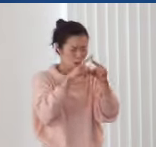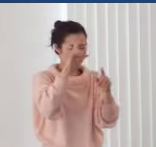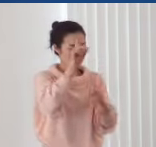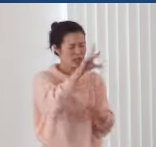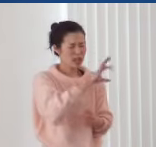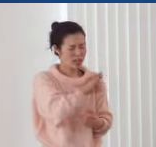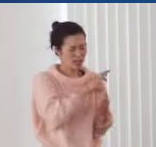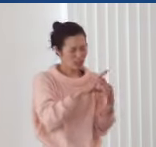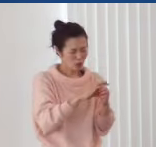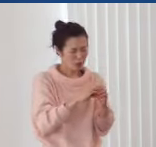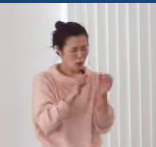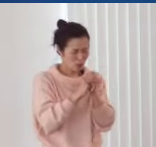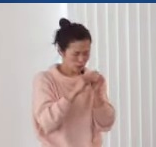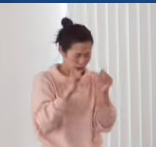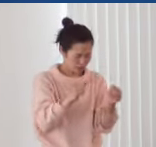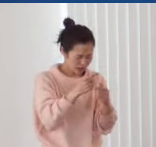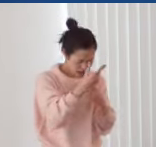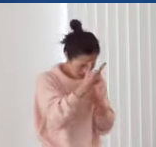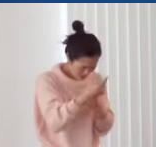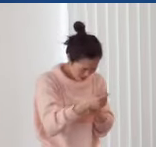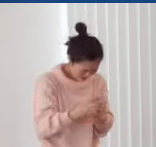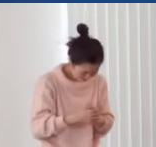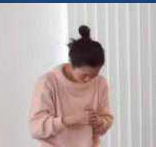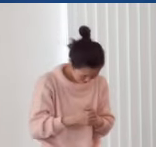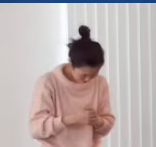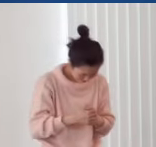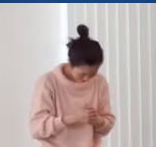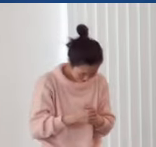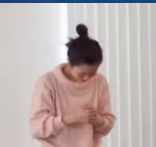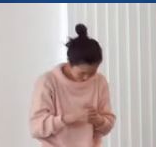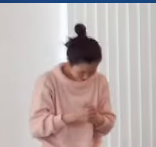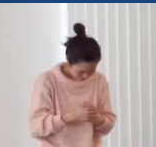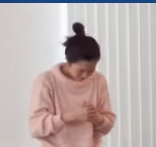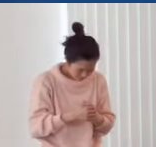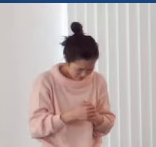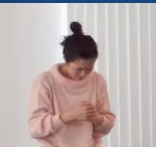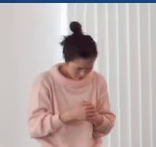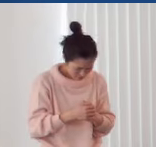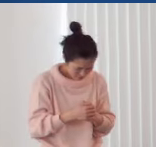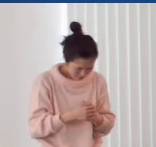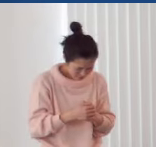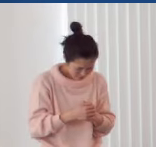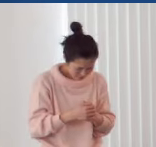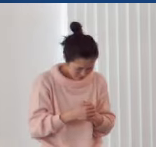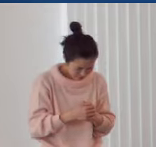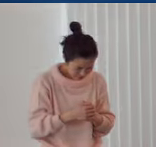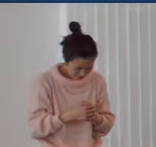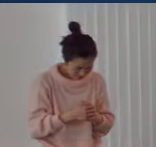アーメン。